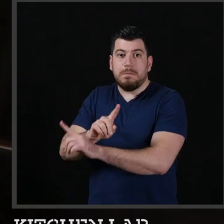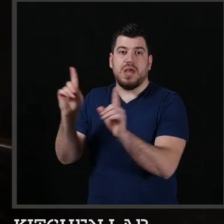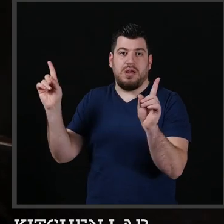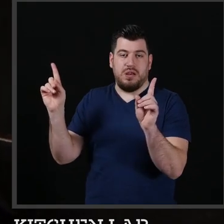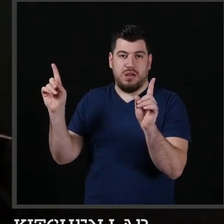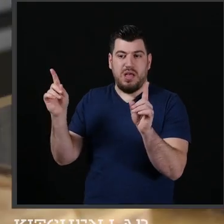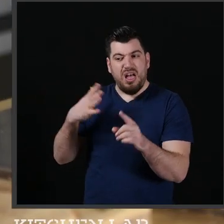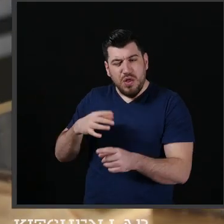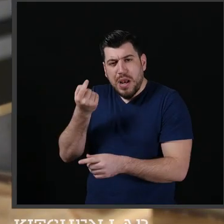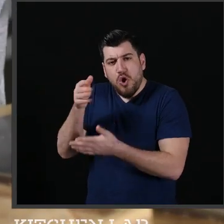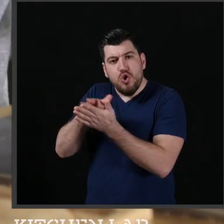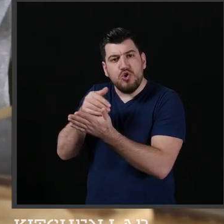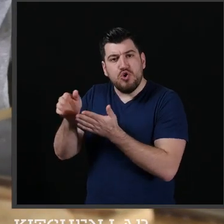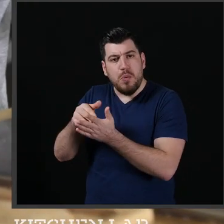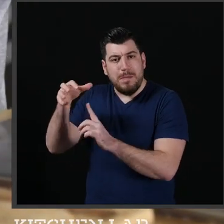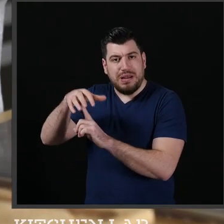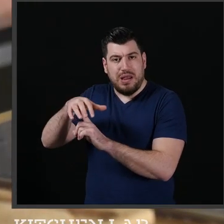χρώμα.